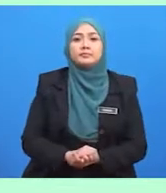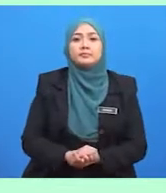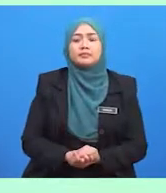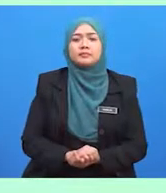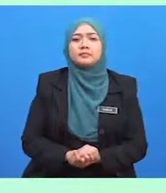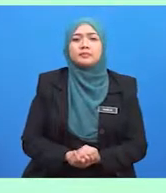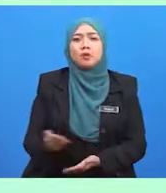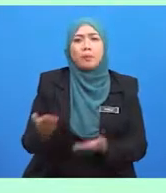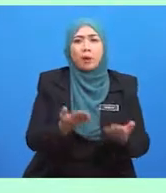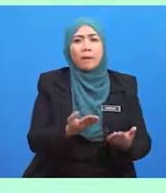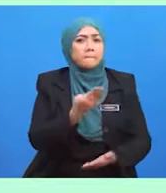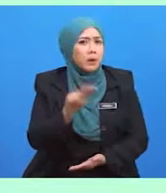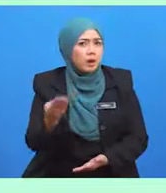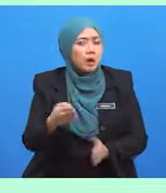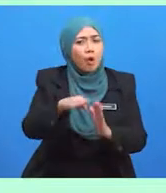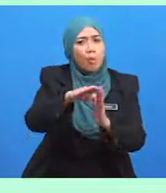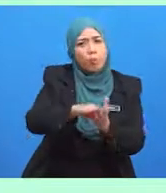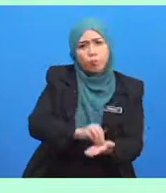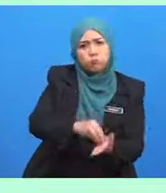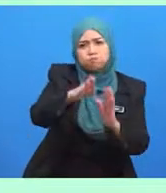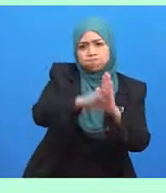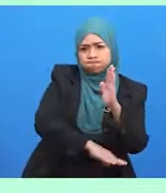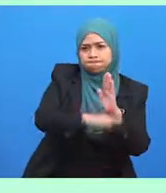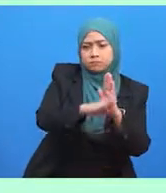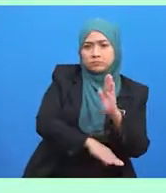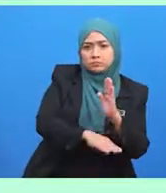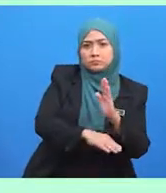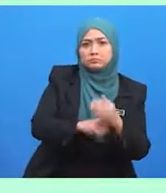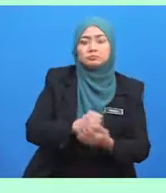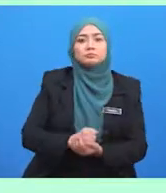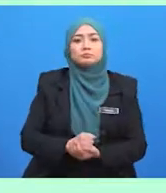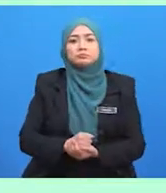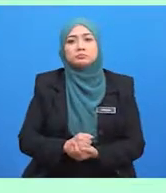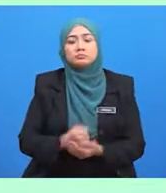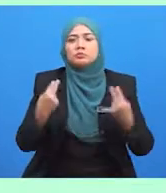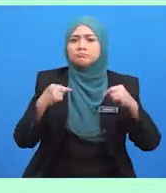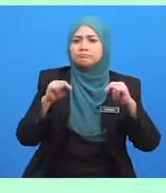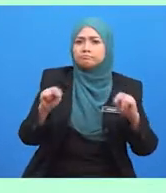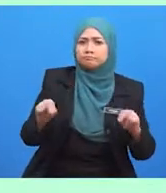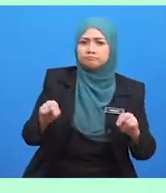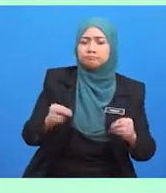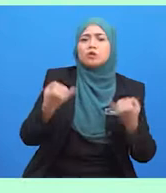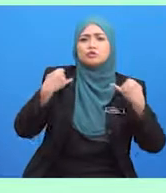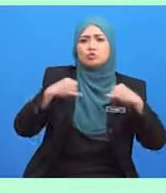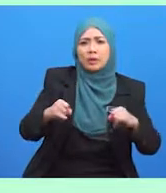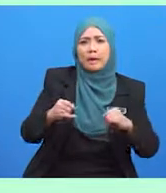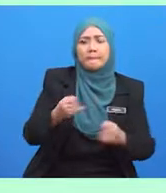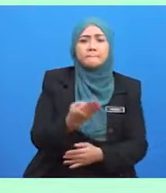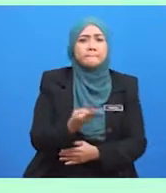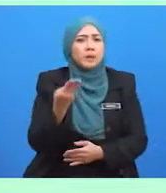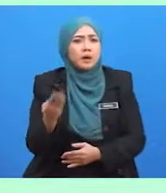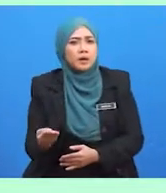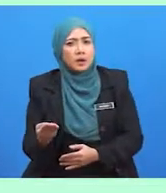Lambakan barang murah boleh mengancam keselamatan pengguna dan negara. Peniaga menjual barang import yang berkualiti